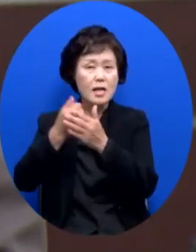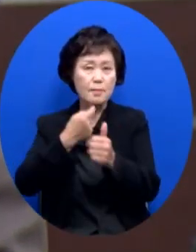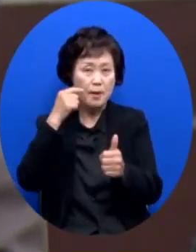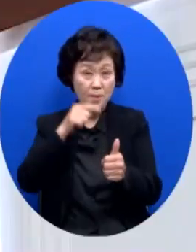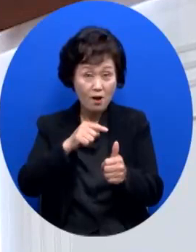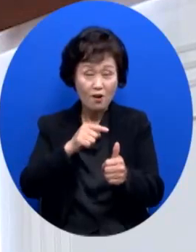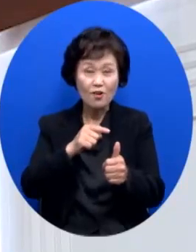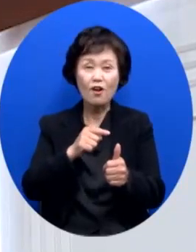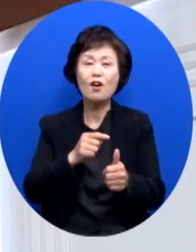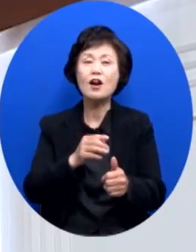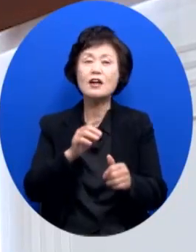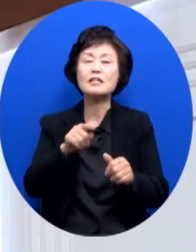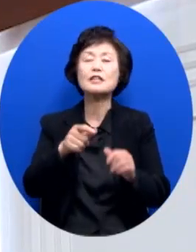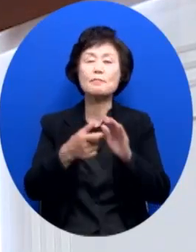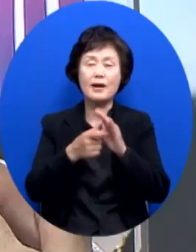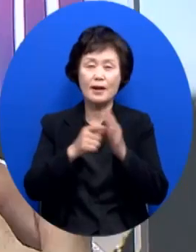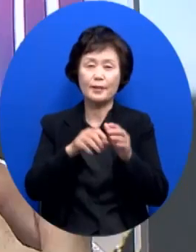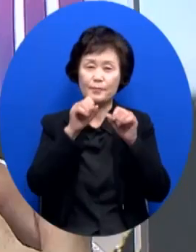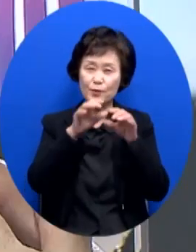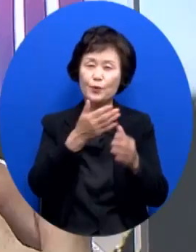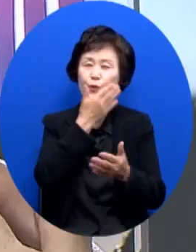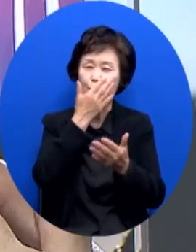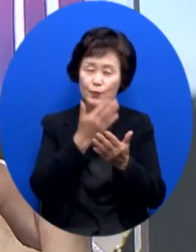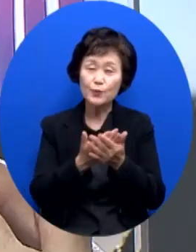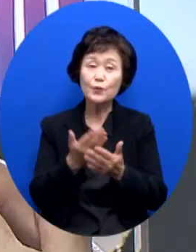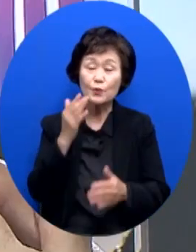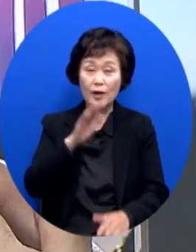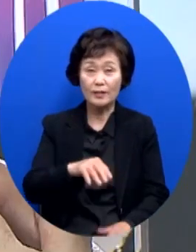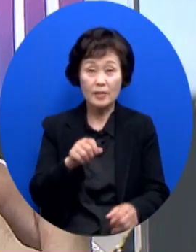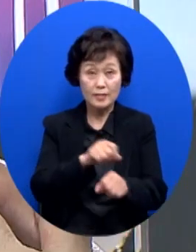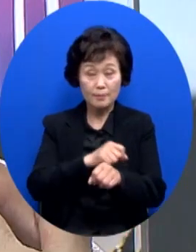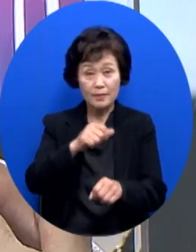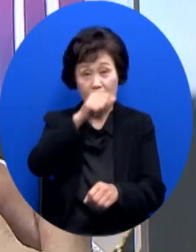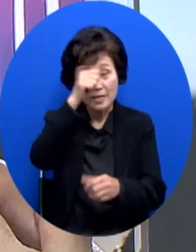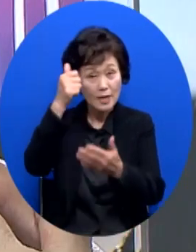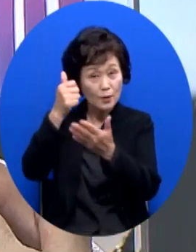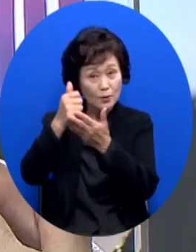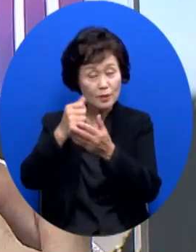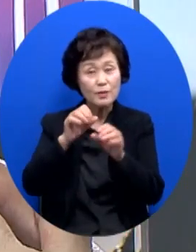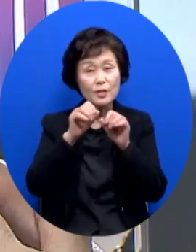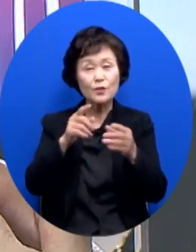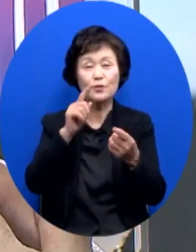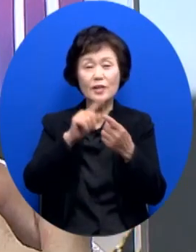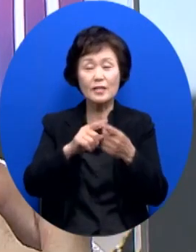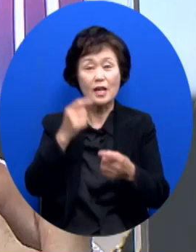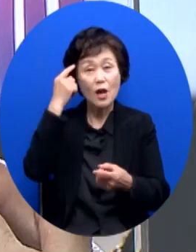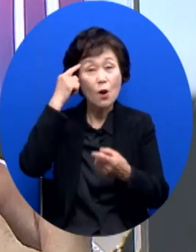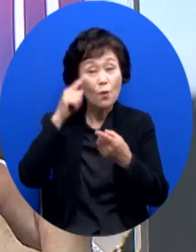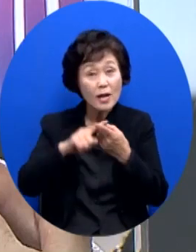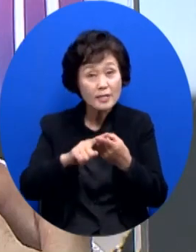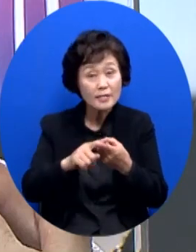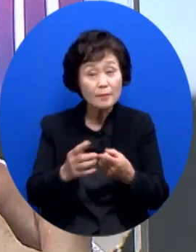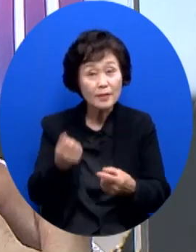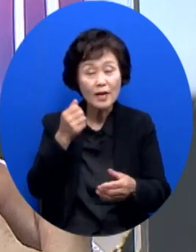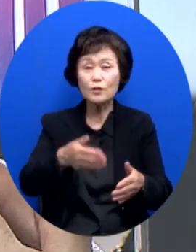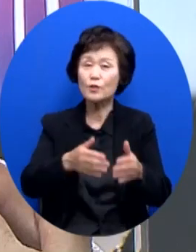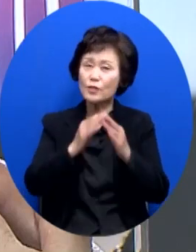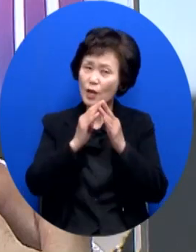하죠. 그만큼 선교가 중요한데요. 특별히 장로님께서 선교에 관심을 가지고 선교회를 창립하게 된 그 계기가 궁금합니다.